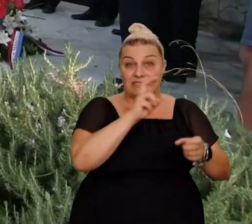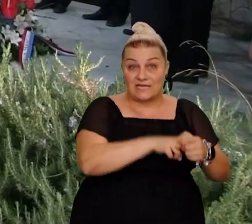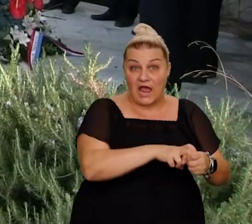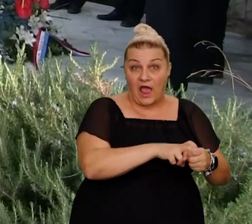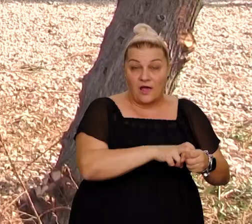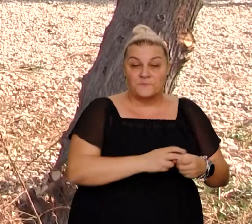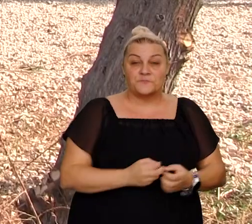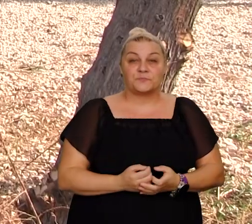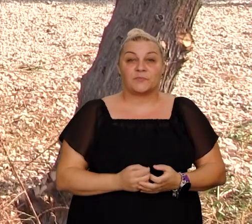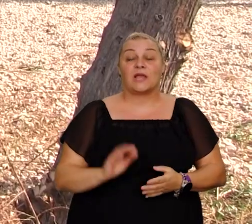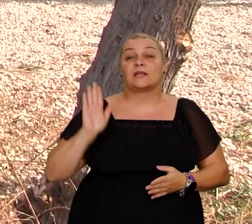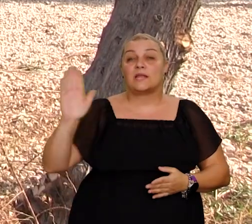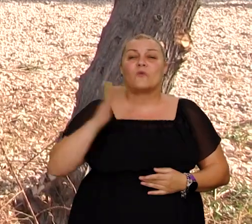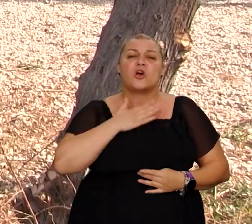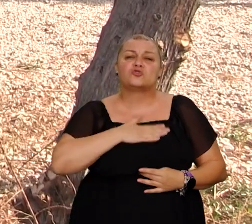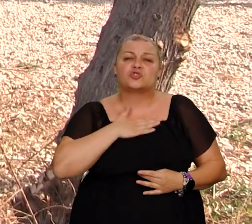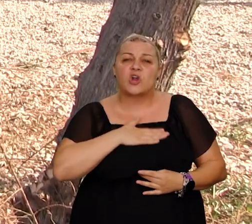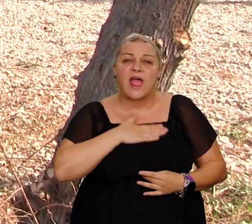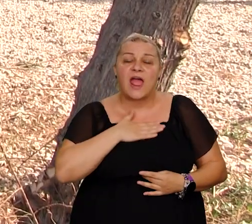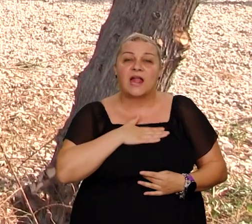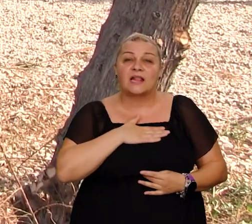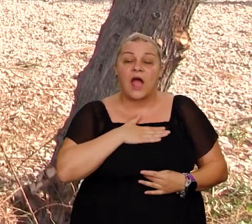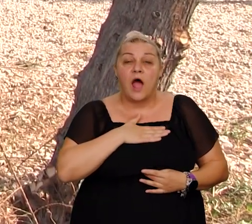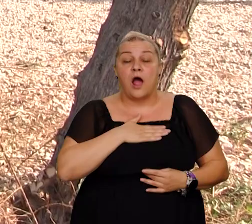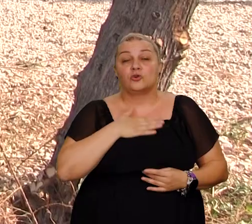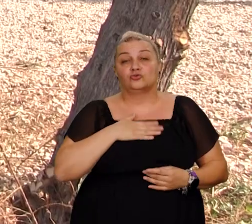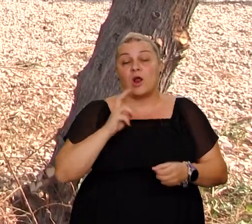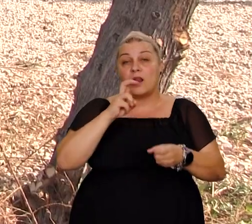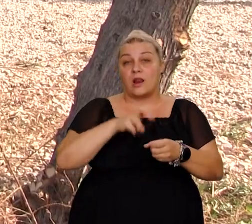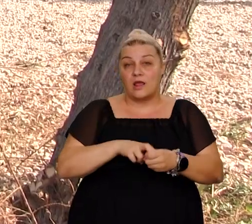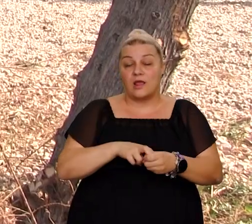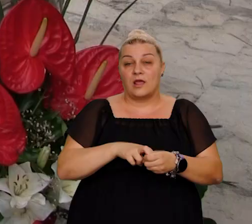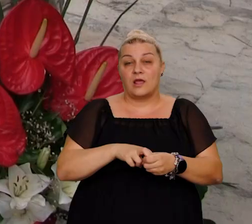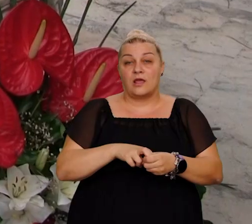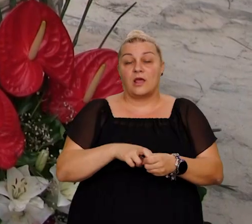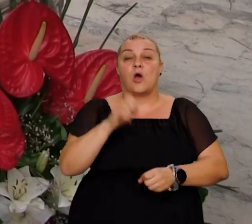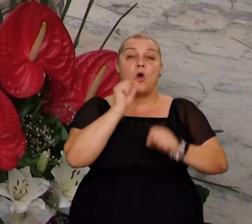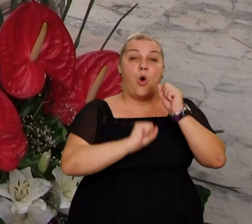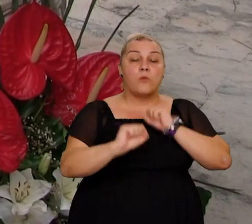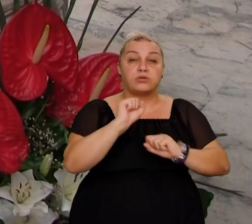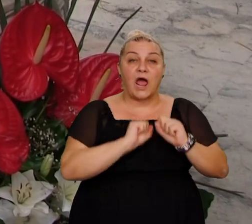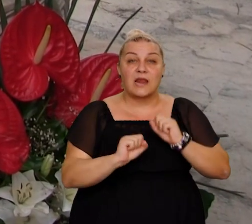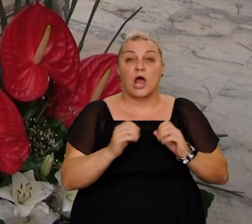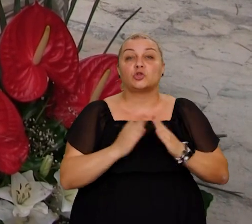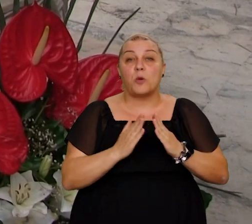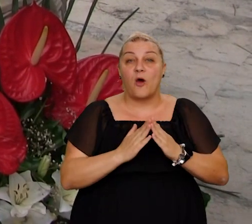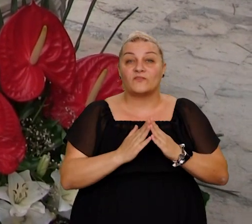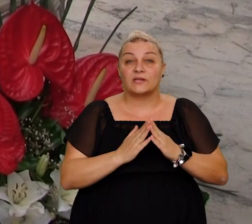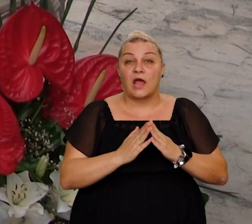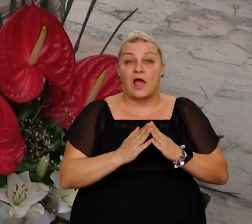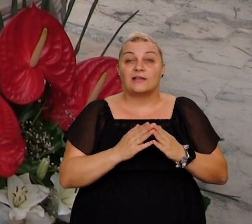rezervnom sastavu policije. Tako da je njegova želja da bude u